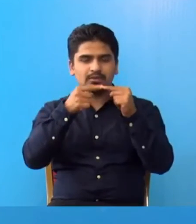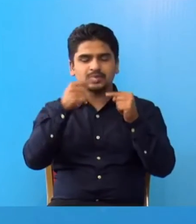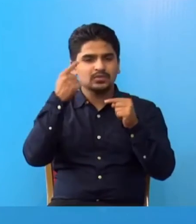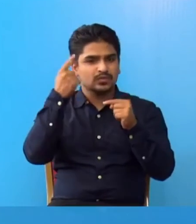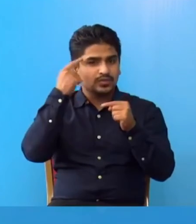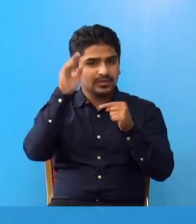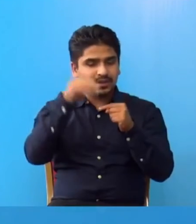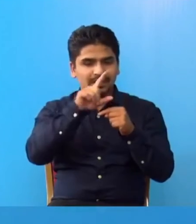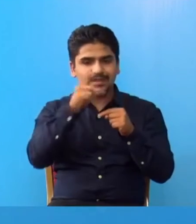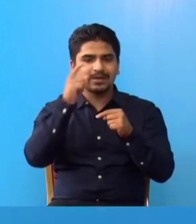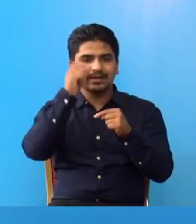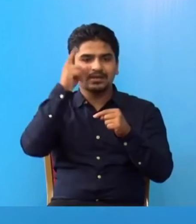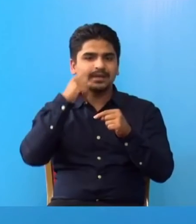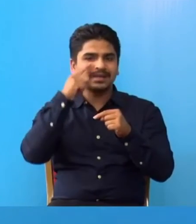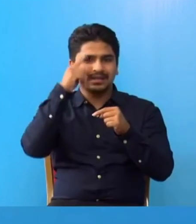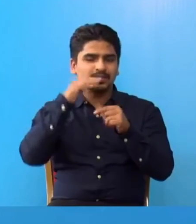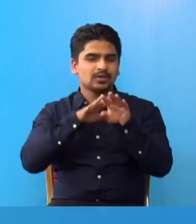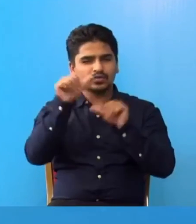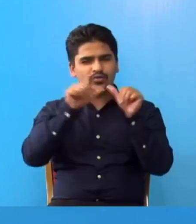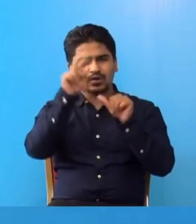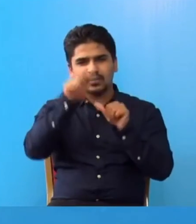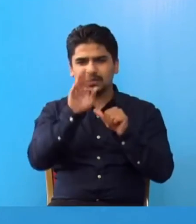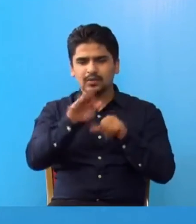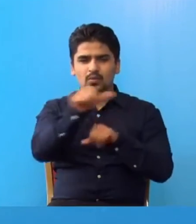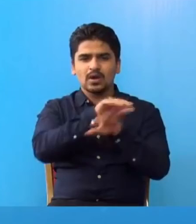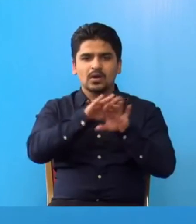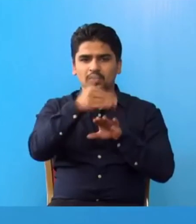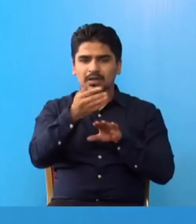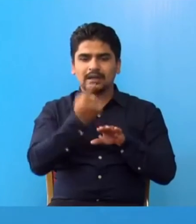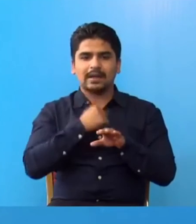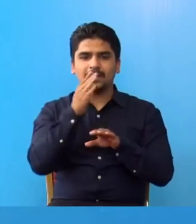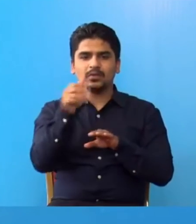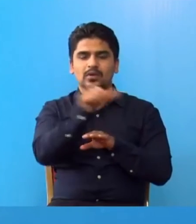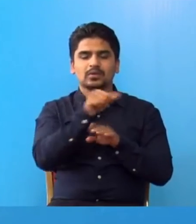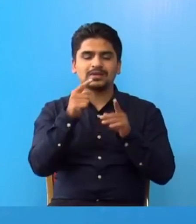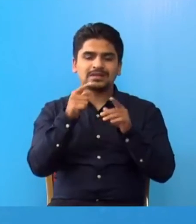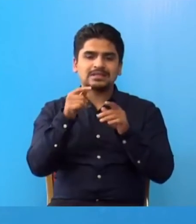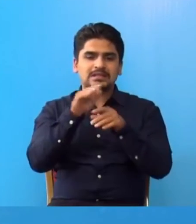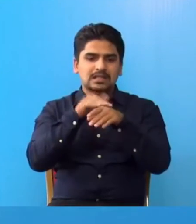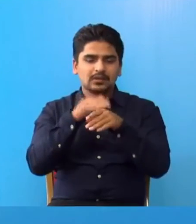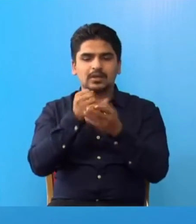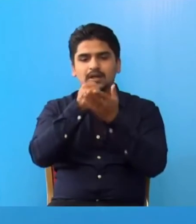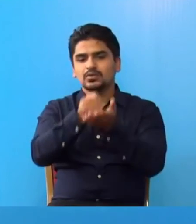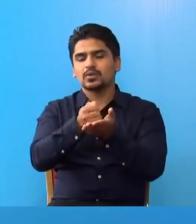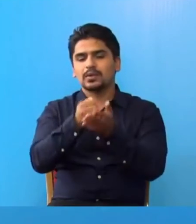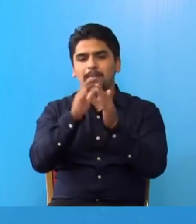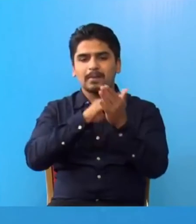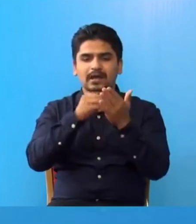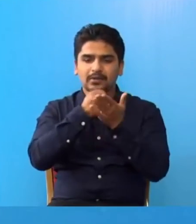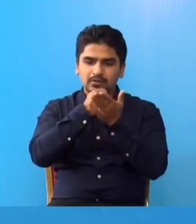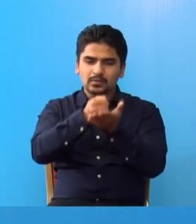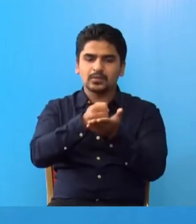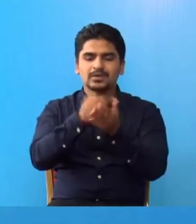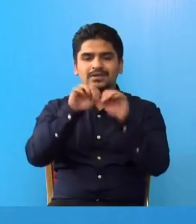आएका हमरा नेपाली डाजुगाई देरी में जुन्सुगे अबस्तामाचा, वहां हरू लाए पनी हाया, मिले वहां को सान्तोनाया, वहां ले सायोक, पारिवारिक सपोर्ट,